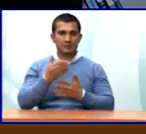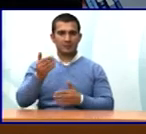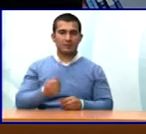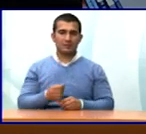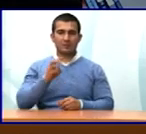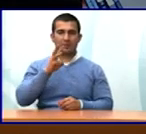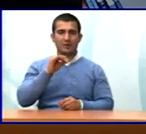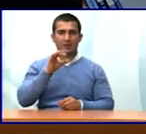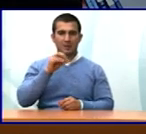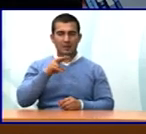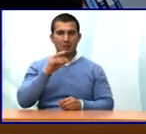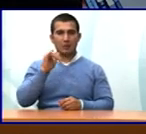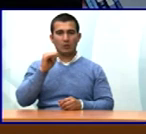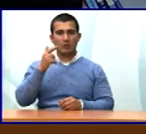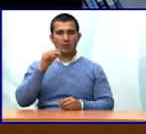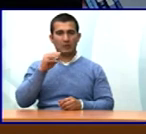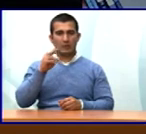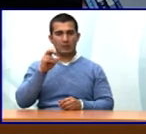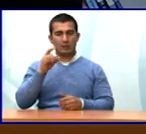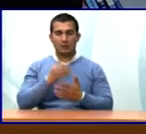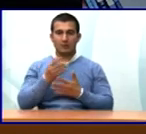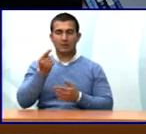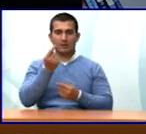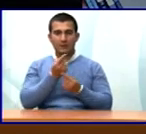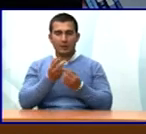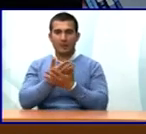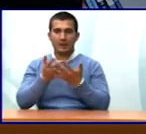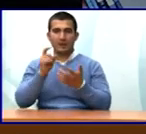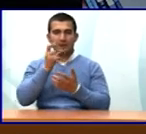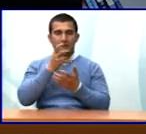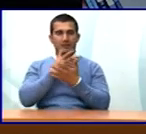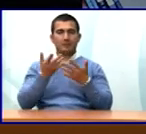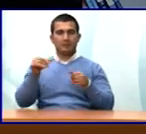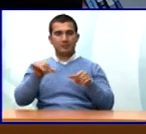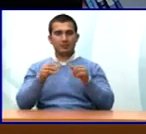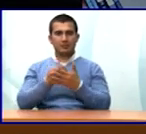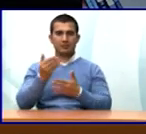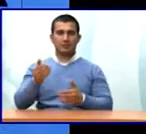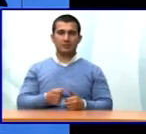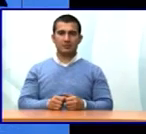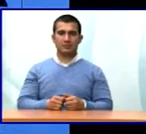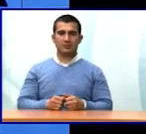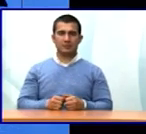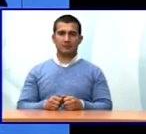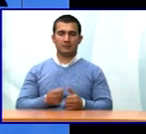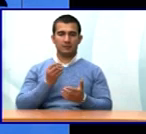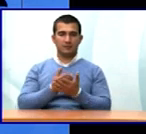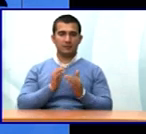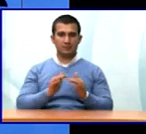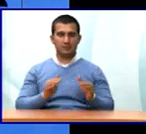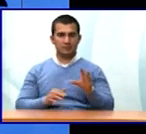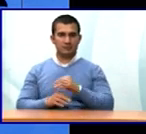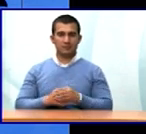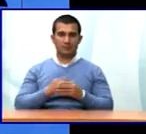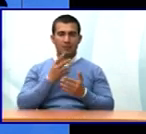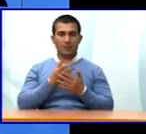shu 3 toifaga mansub bo'lgan mineral o'g'itlar bilan tanishib o'tamiz. Aziz o'quvchilar,